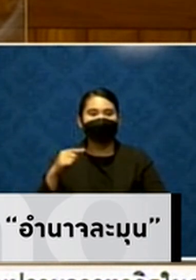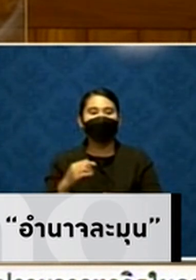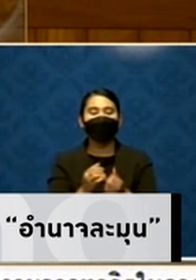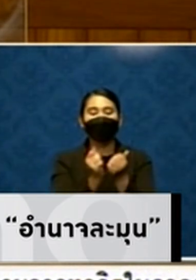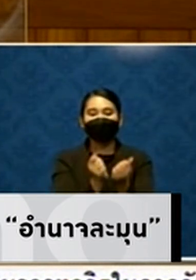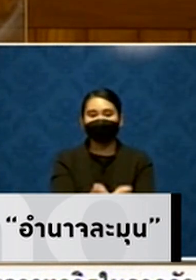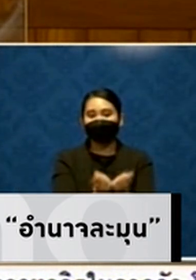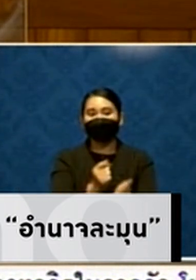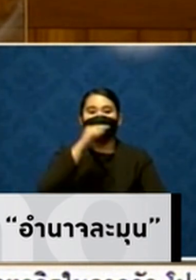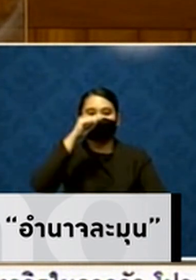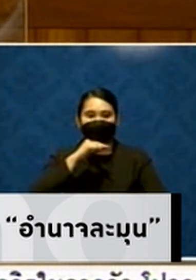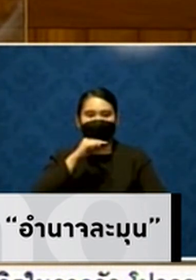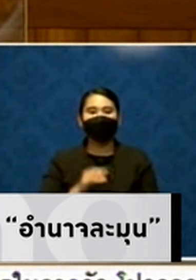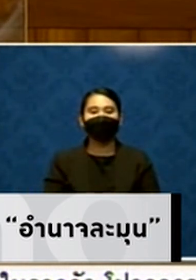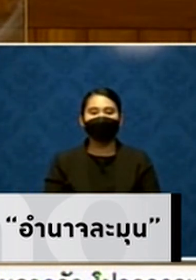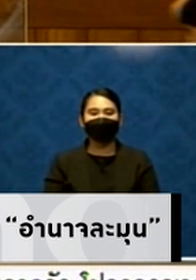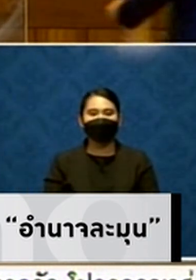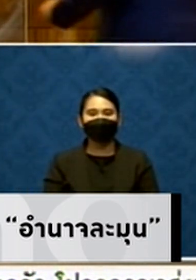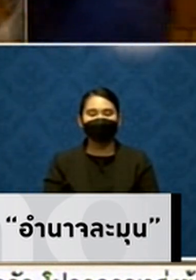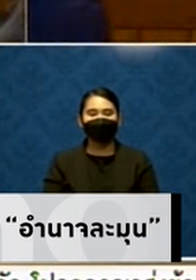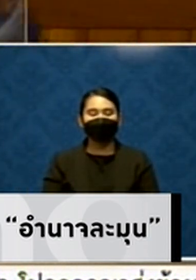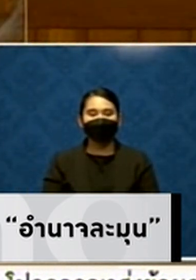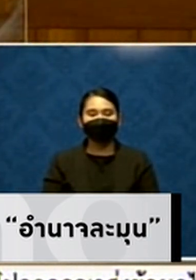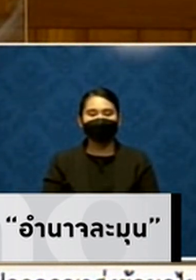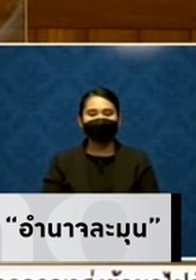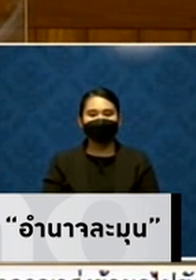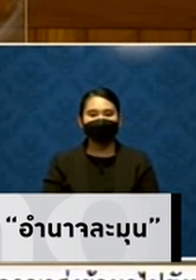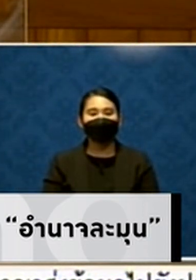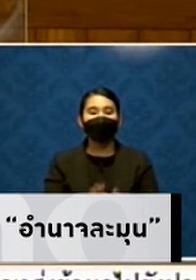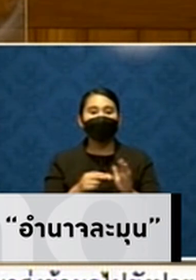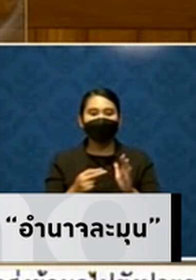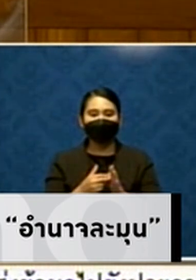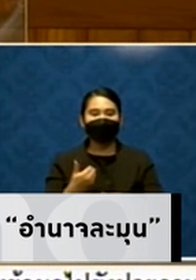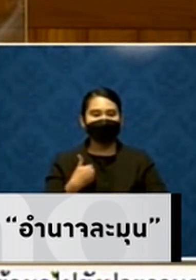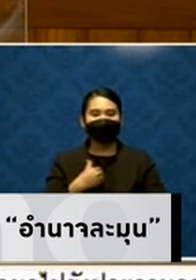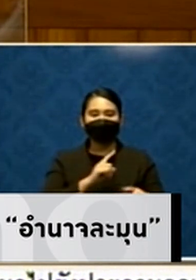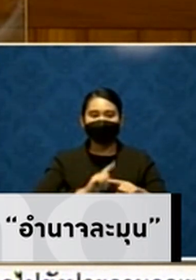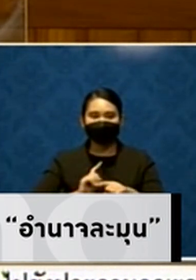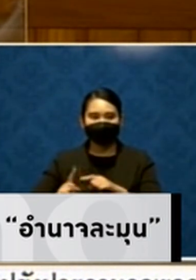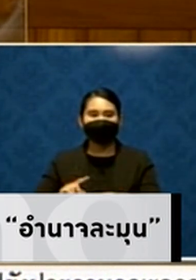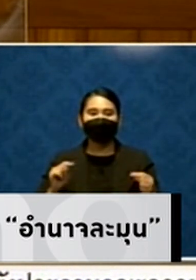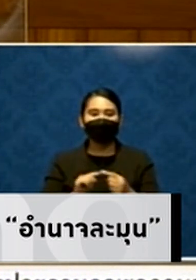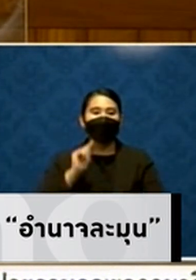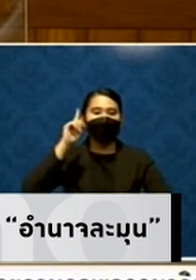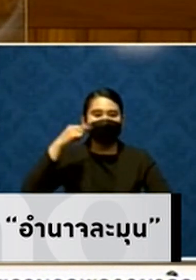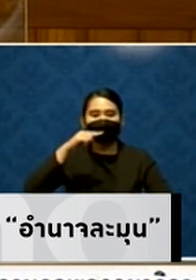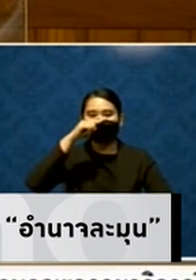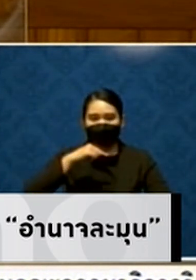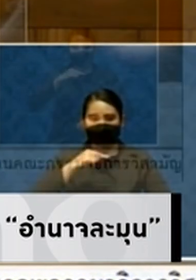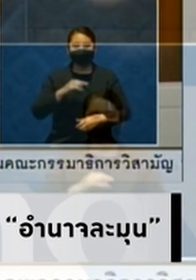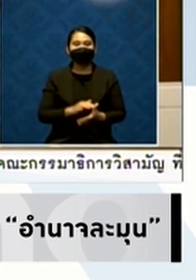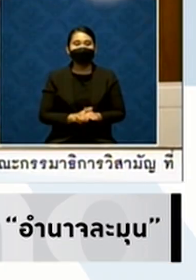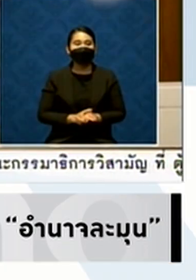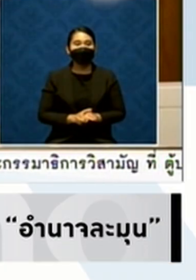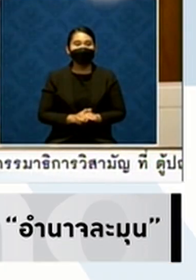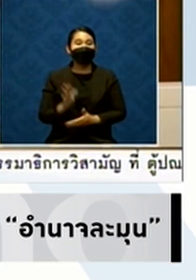างภาพลักษณ์ใหม่ของผู้หญิงไทยต่อสายตาโลกได้ นี่มันตอบกระทู้หรือ เปล่านักบอลเล่ไม่ตัวเล็กนักบอลเล่ไทยไม่มีใครตัว